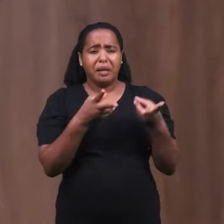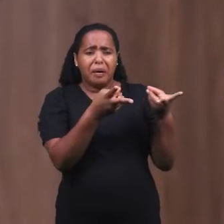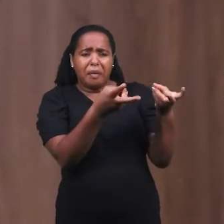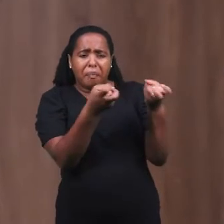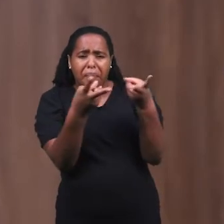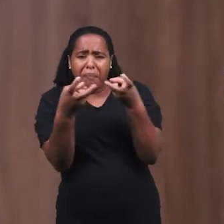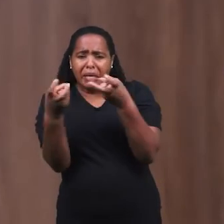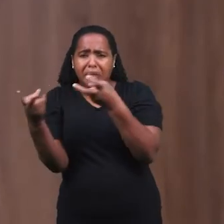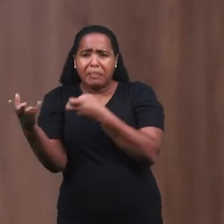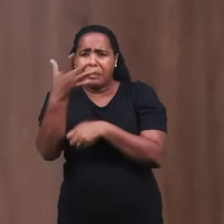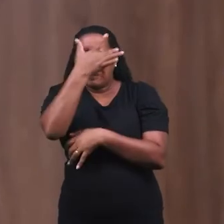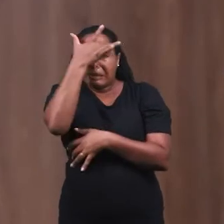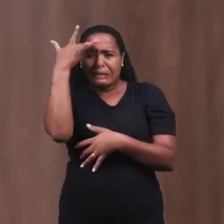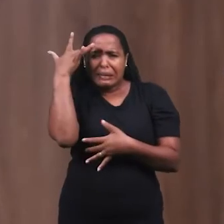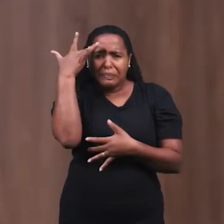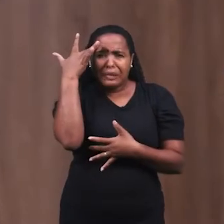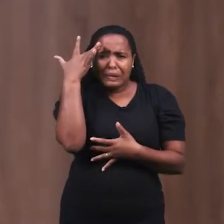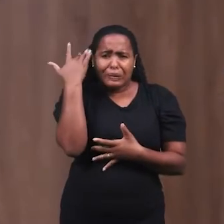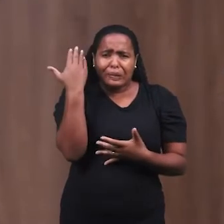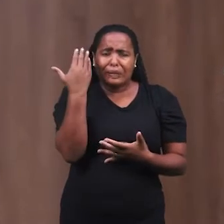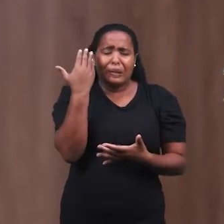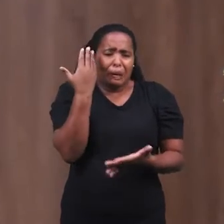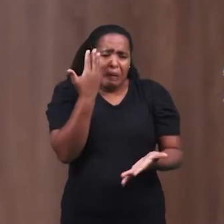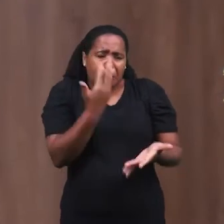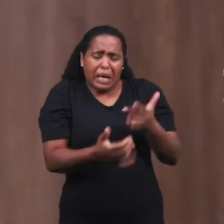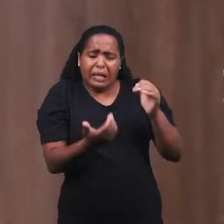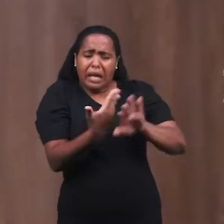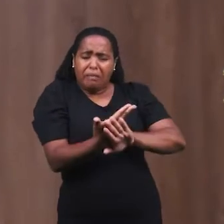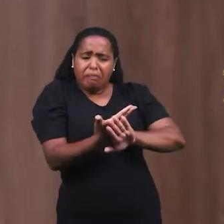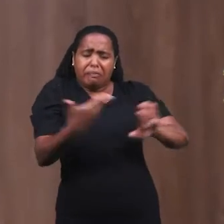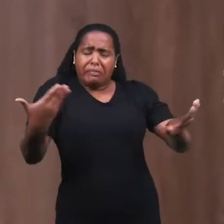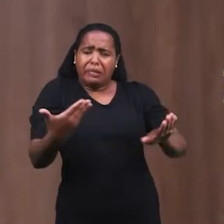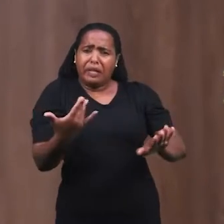Мы иногда видим, что